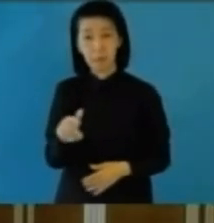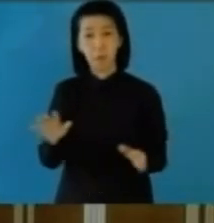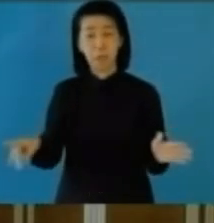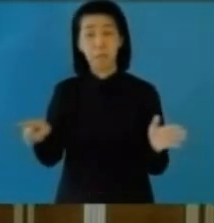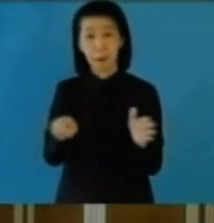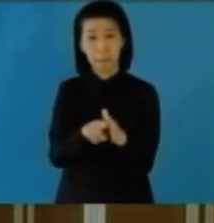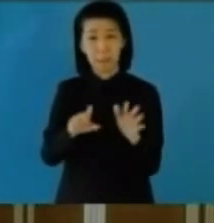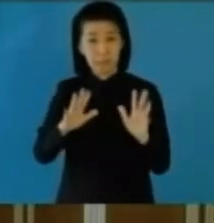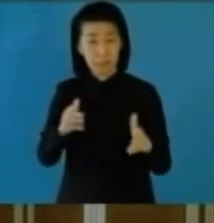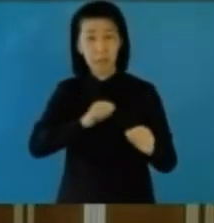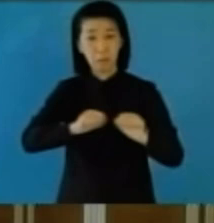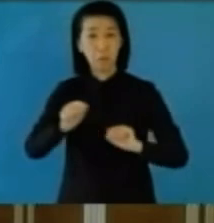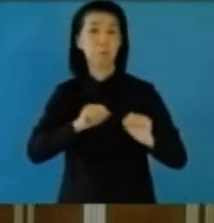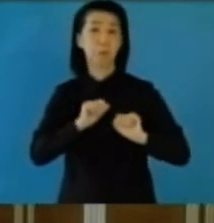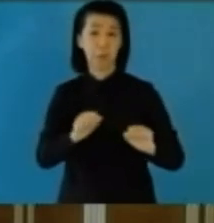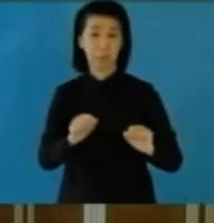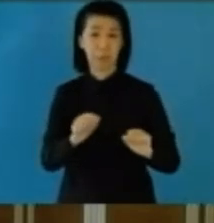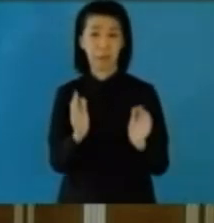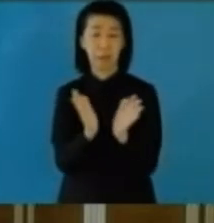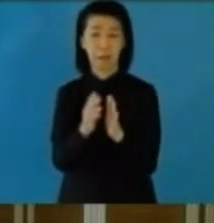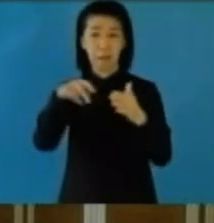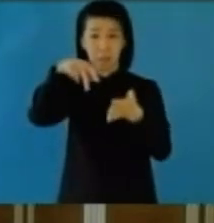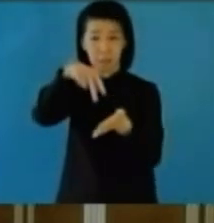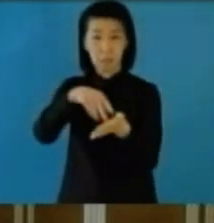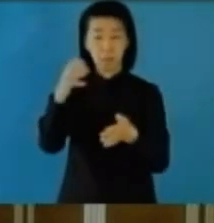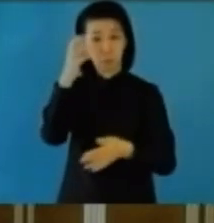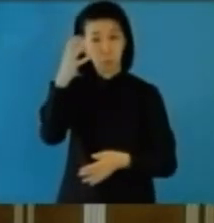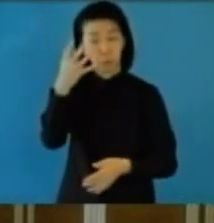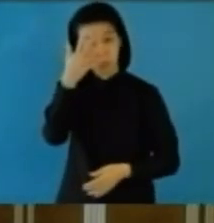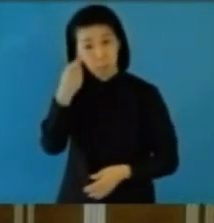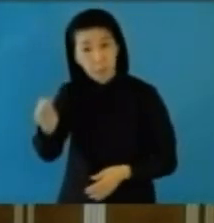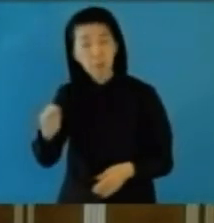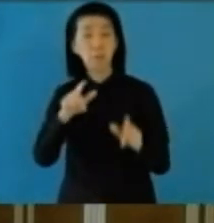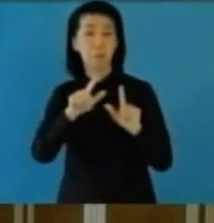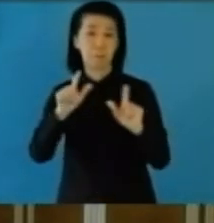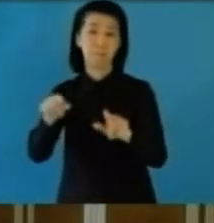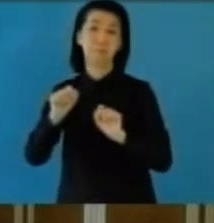進めながら県立高校の魅力化を図っているところです。